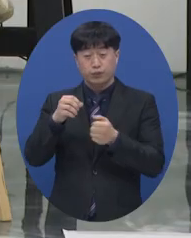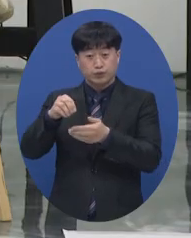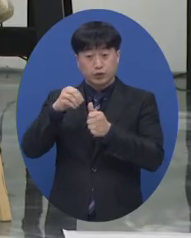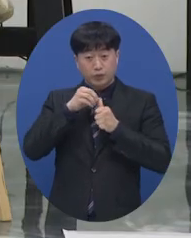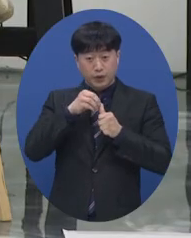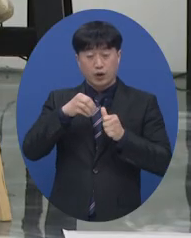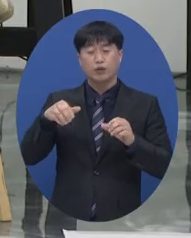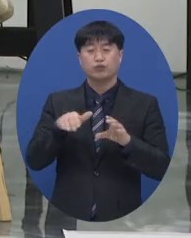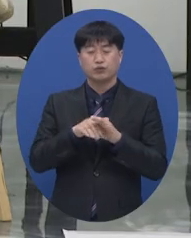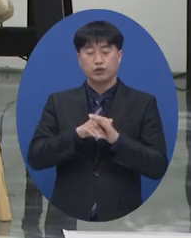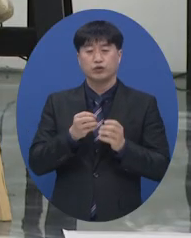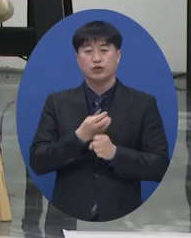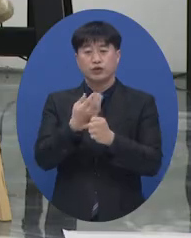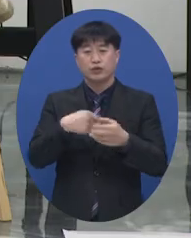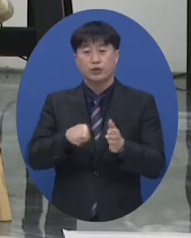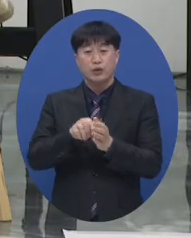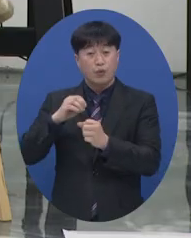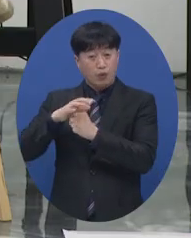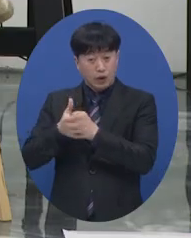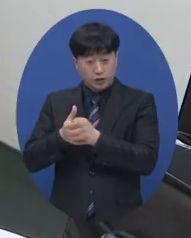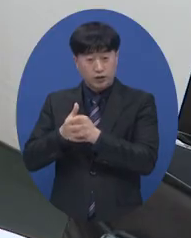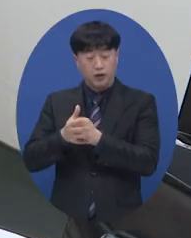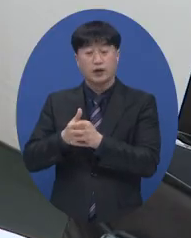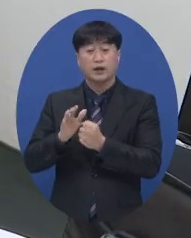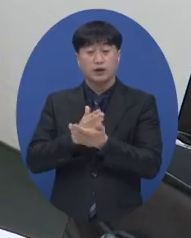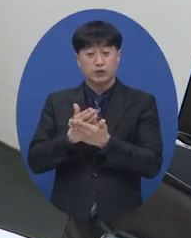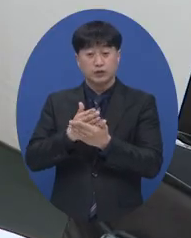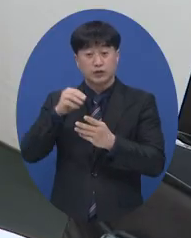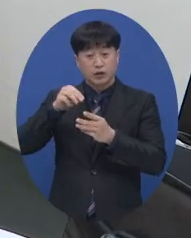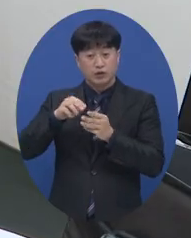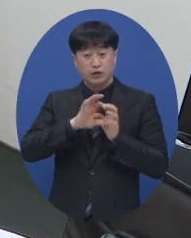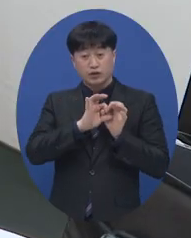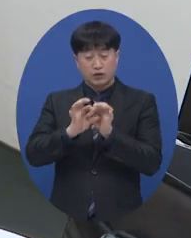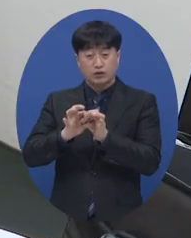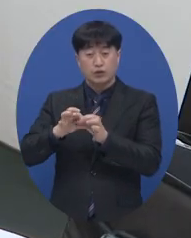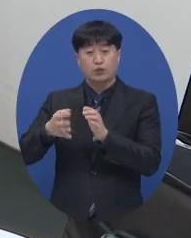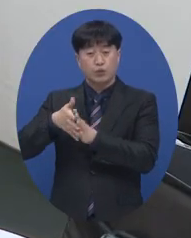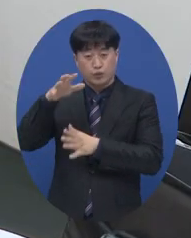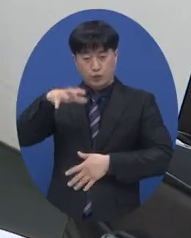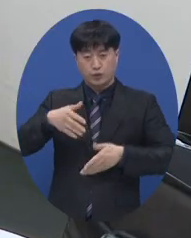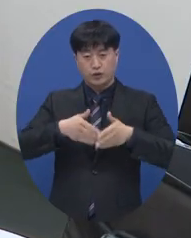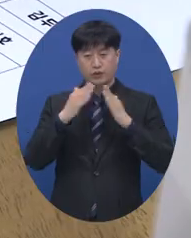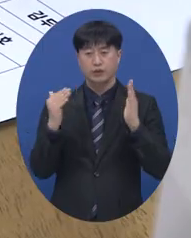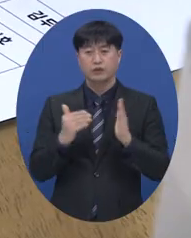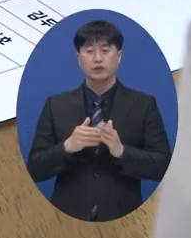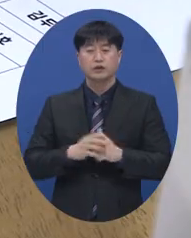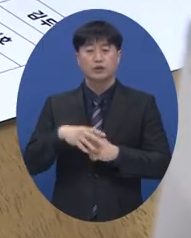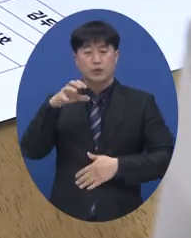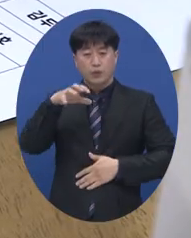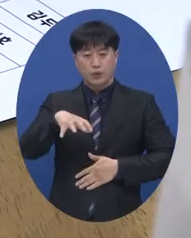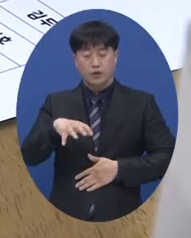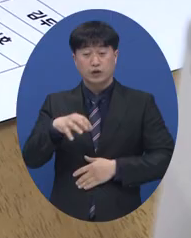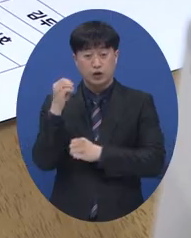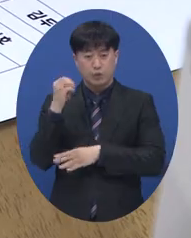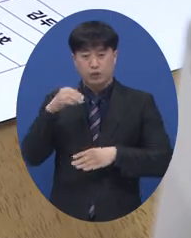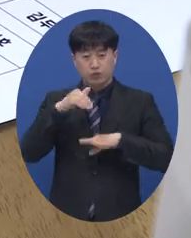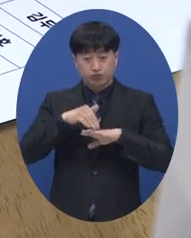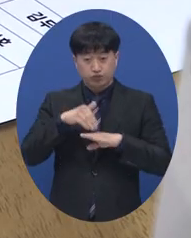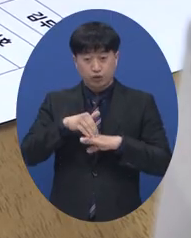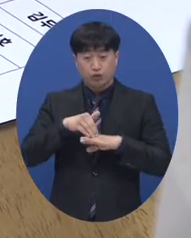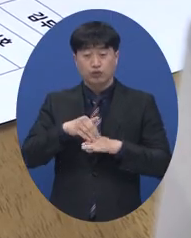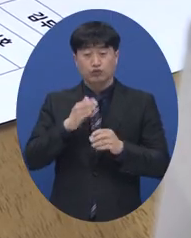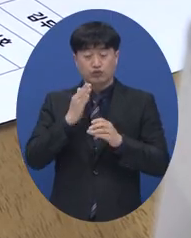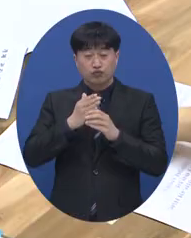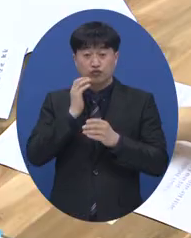기존 화성시에 위치한 도우미 견 나름 센터 2억 접근성 좋은 토 신체의 막연한 겁니다 이곳에선 기본 훈련과